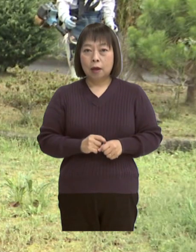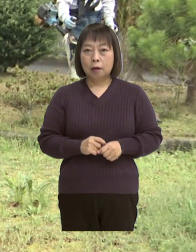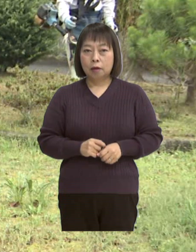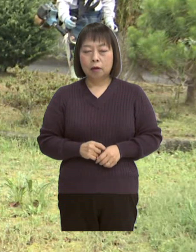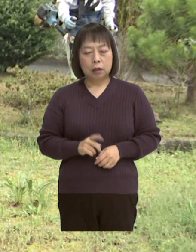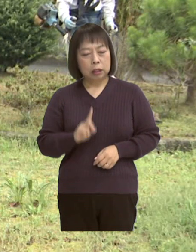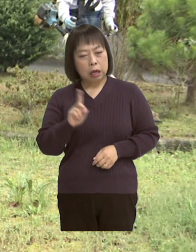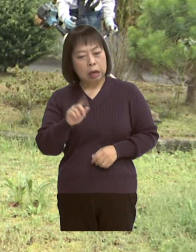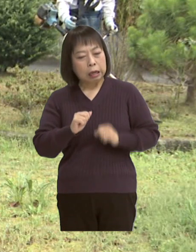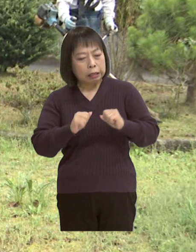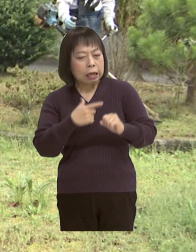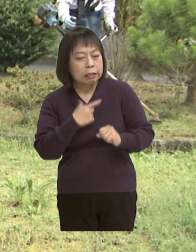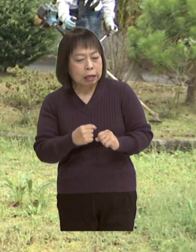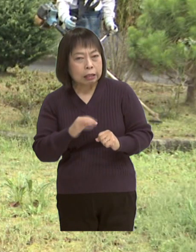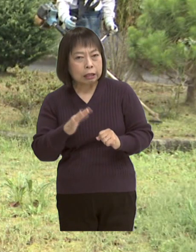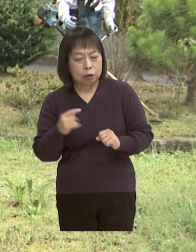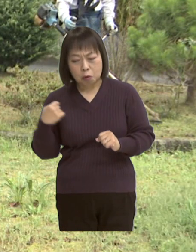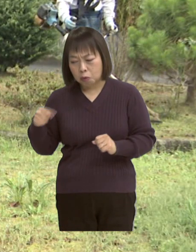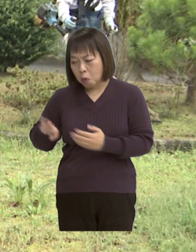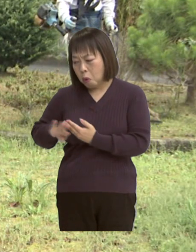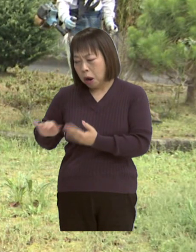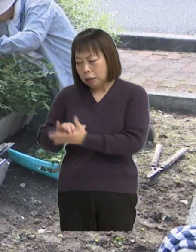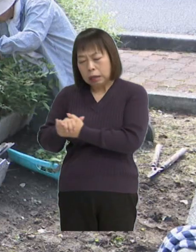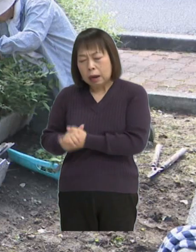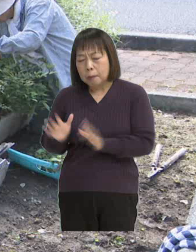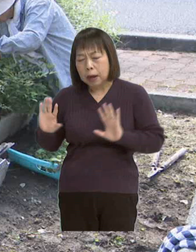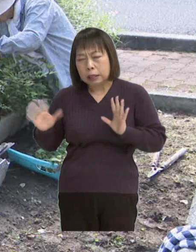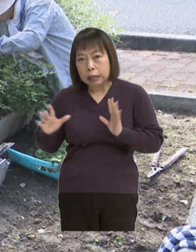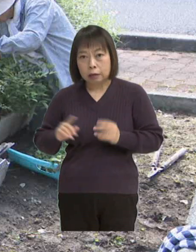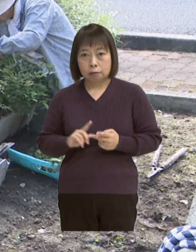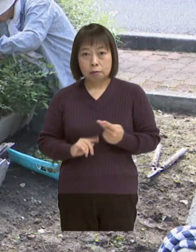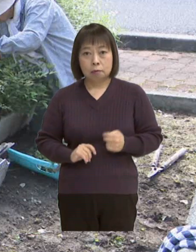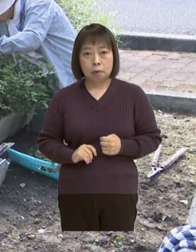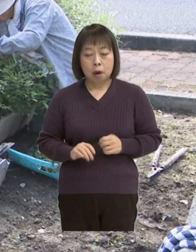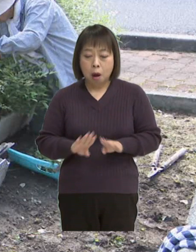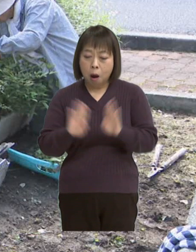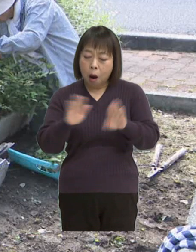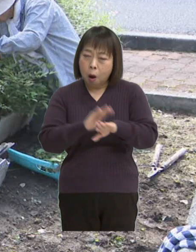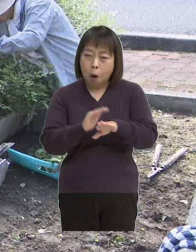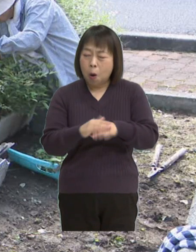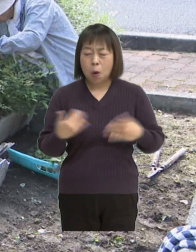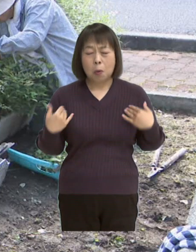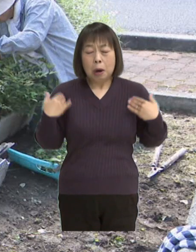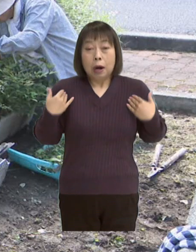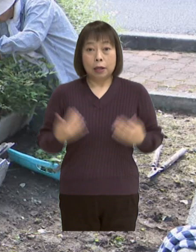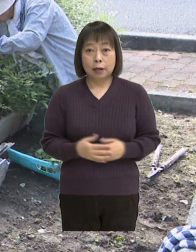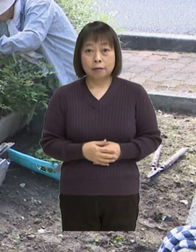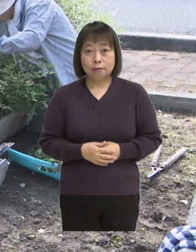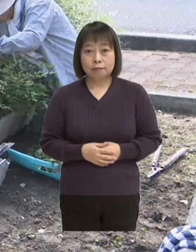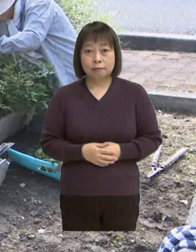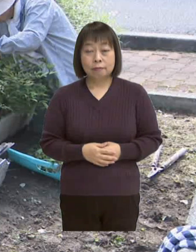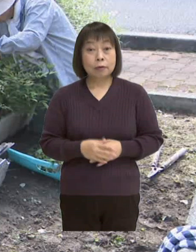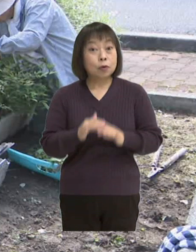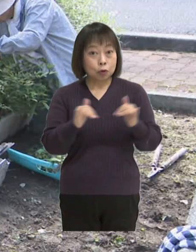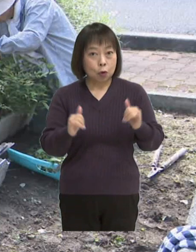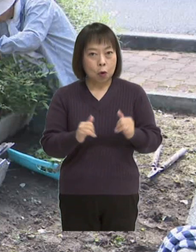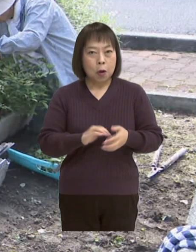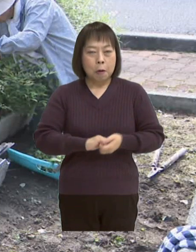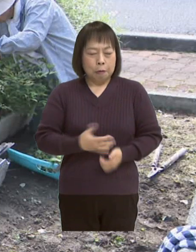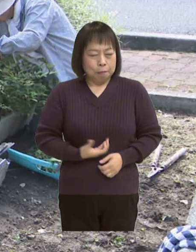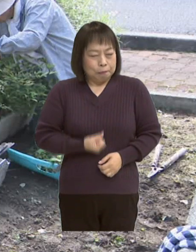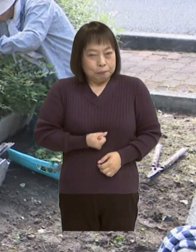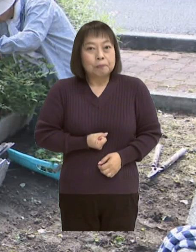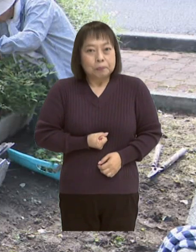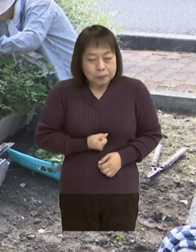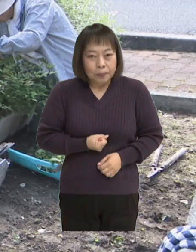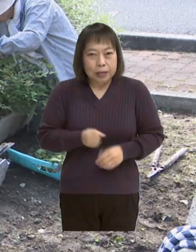やってみたいけれど仲間がいない、どうやって始めればいいかわからないという方、ぜひ勇気を